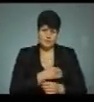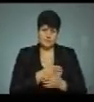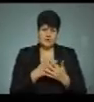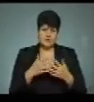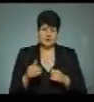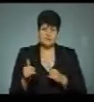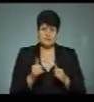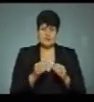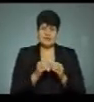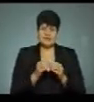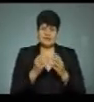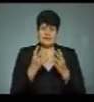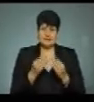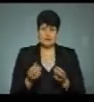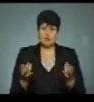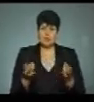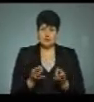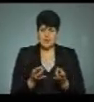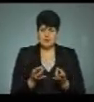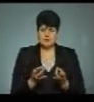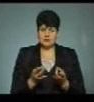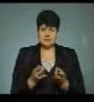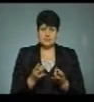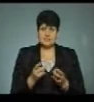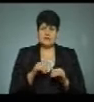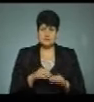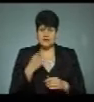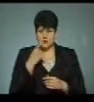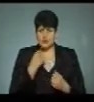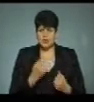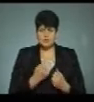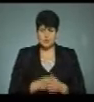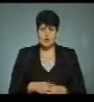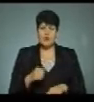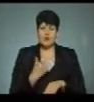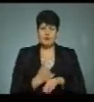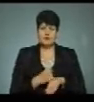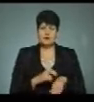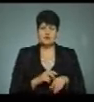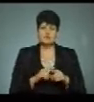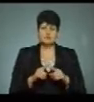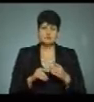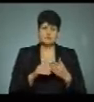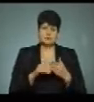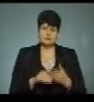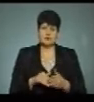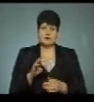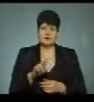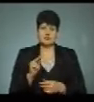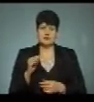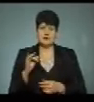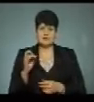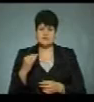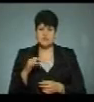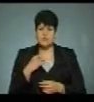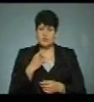забезпечити 10-денну потребу засобів індивідуального захисту. Головний лікар лікарні швидкої допомоги Ярослав Чайківський розповів, чи